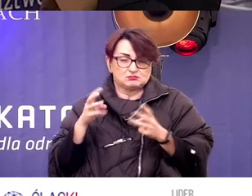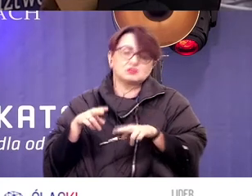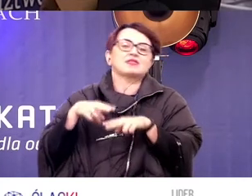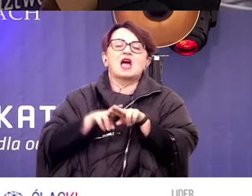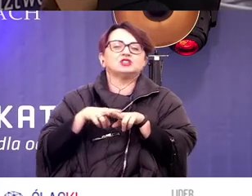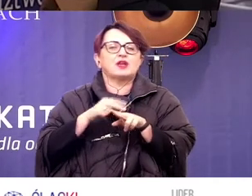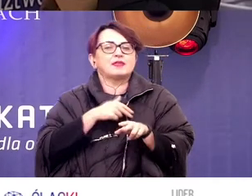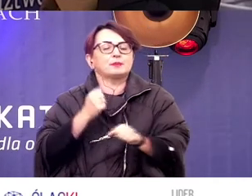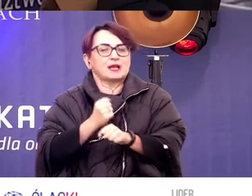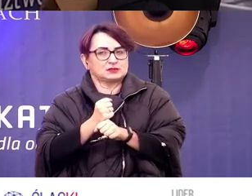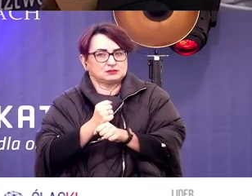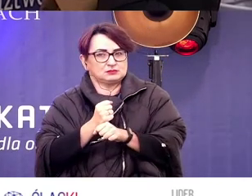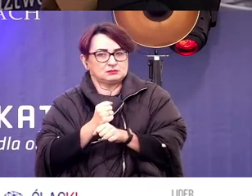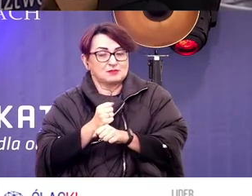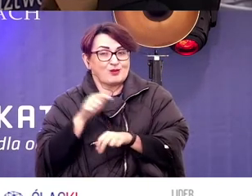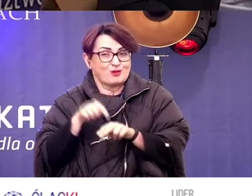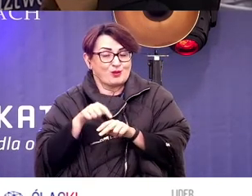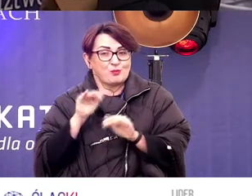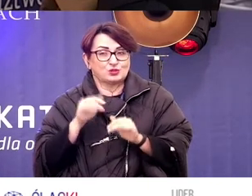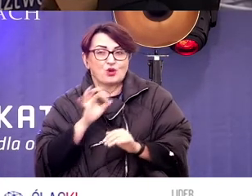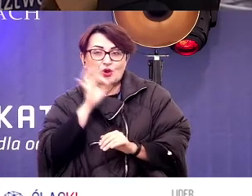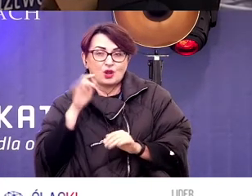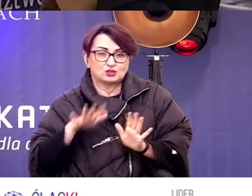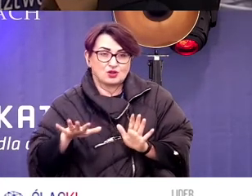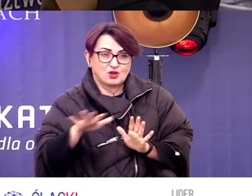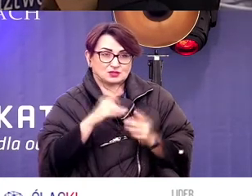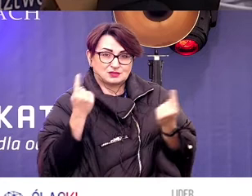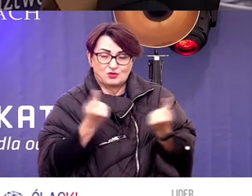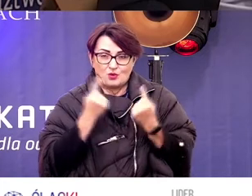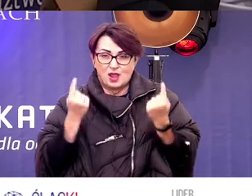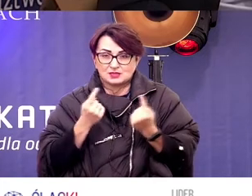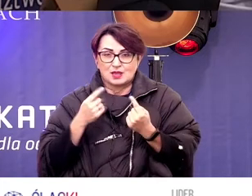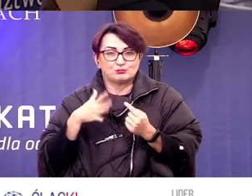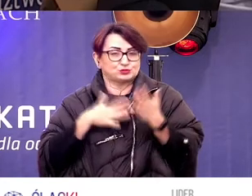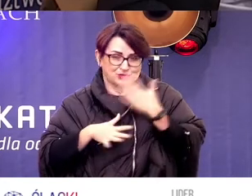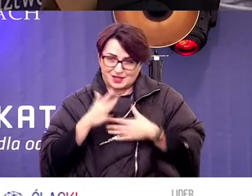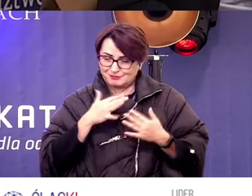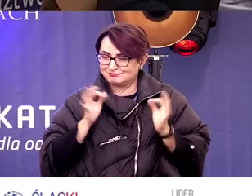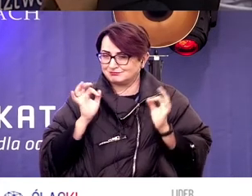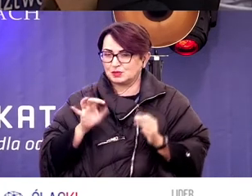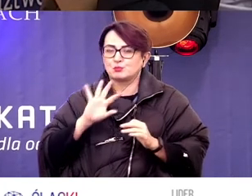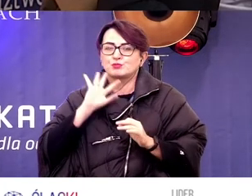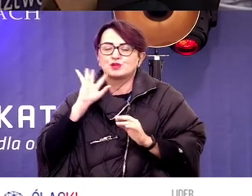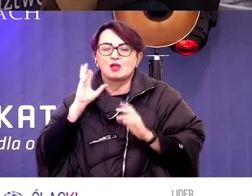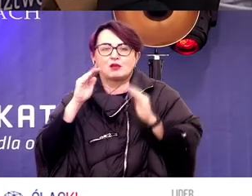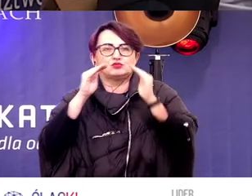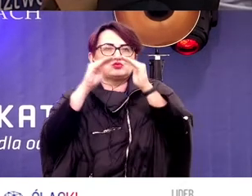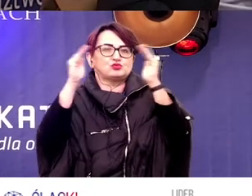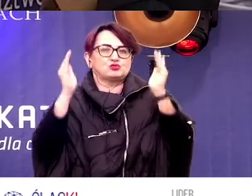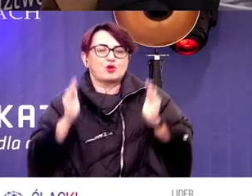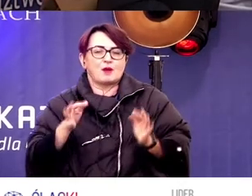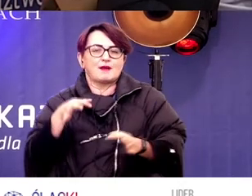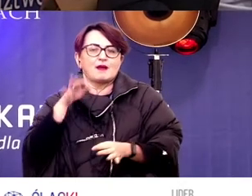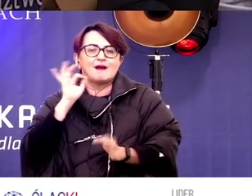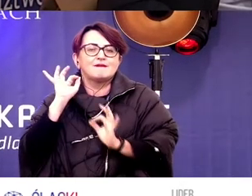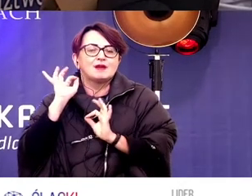na naszej pracy i to być może te okoliczności, no na pewno okoliczności są bardzo przyjemne, bo to są piękne rezydencje, lampka